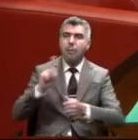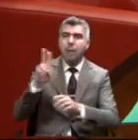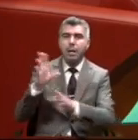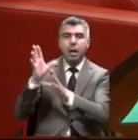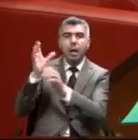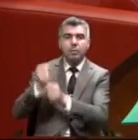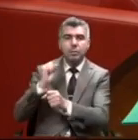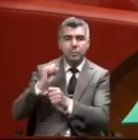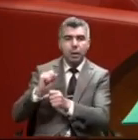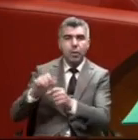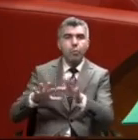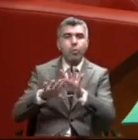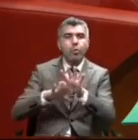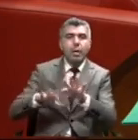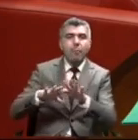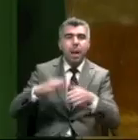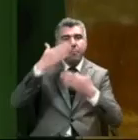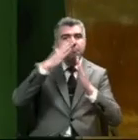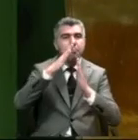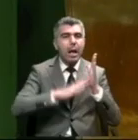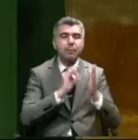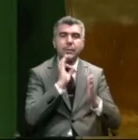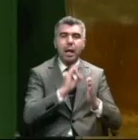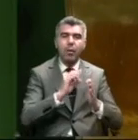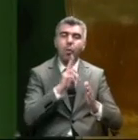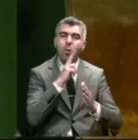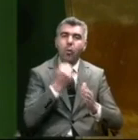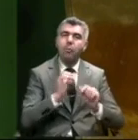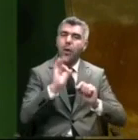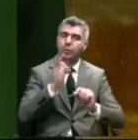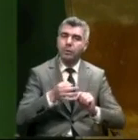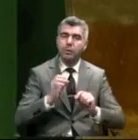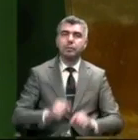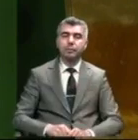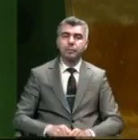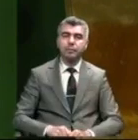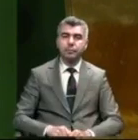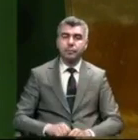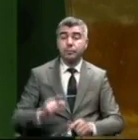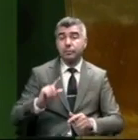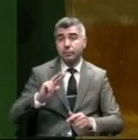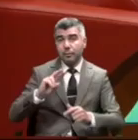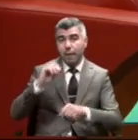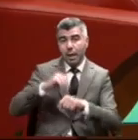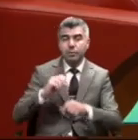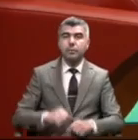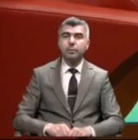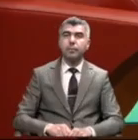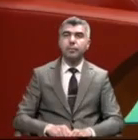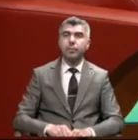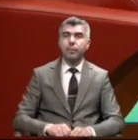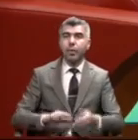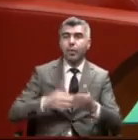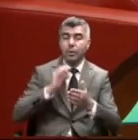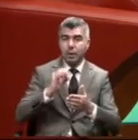بناء المجتمع المغربي هذا خيار الحكومه دارته ثم في هذا